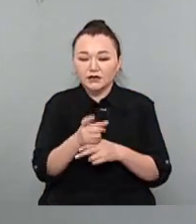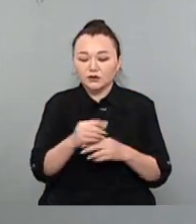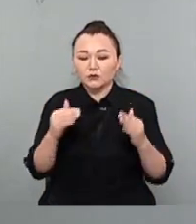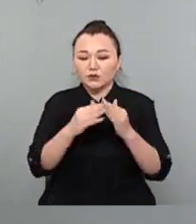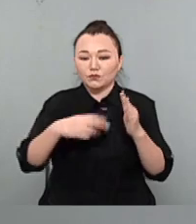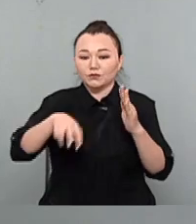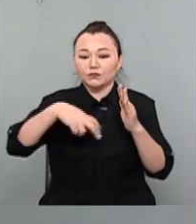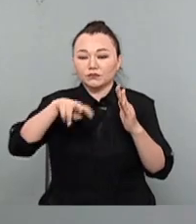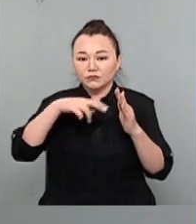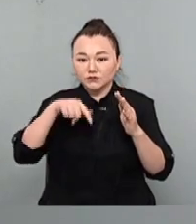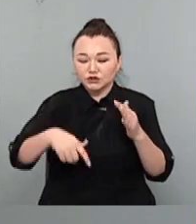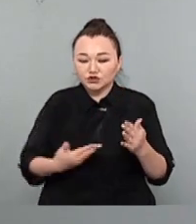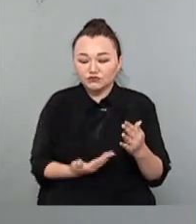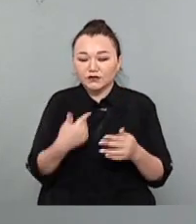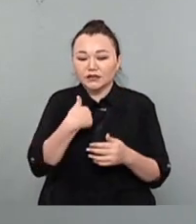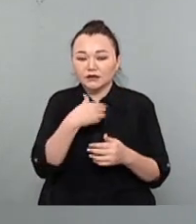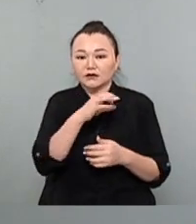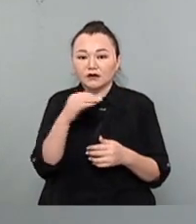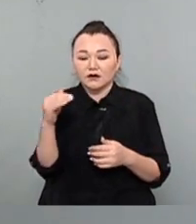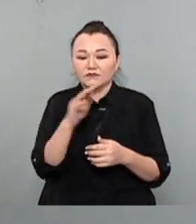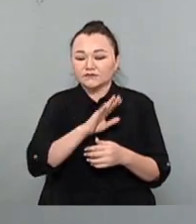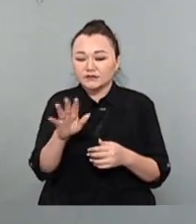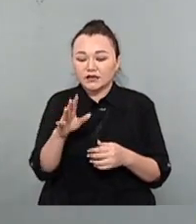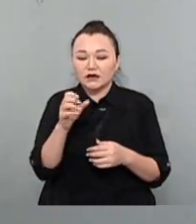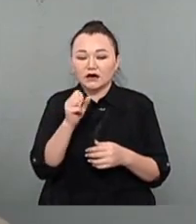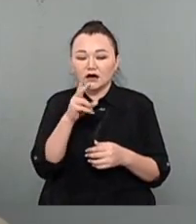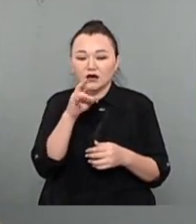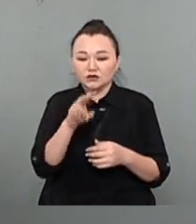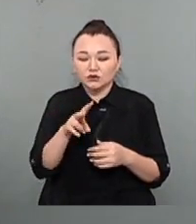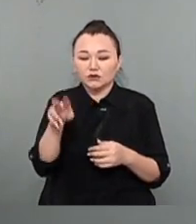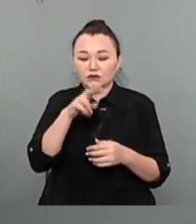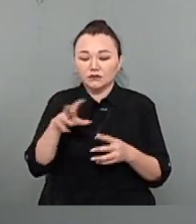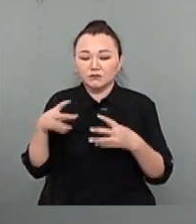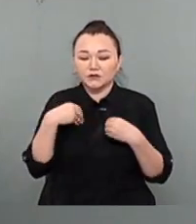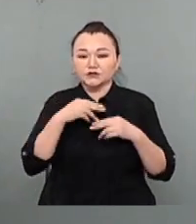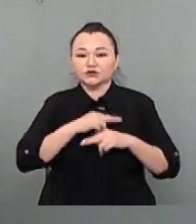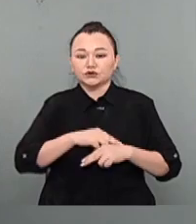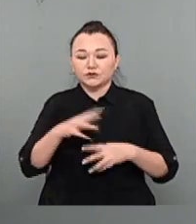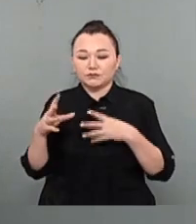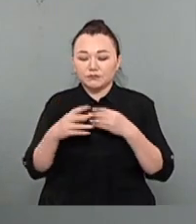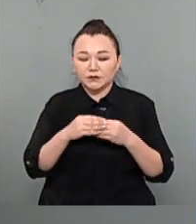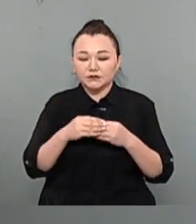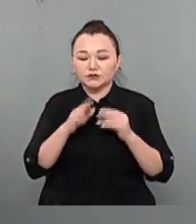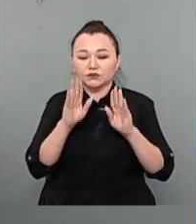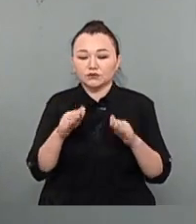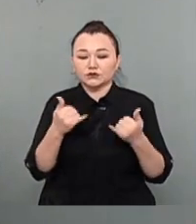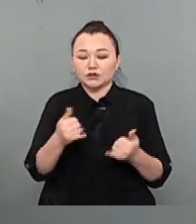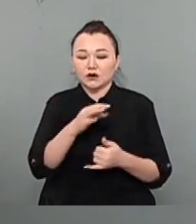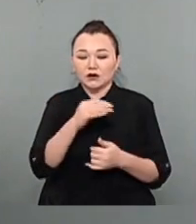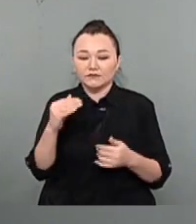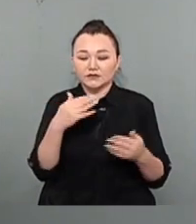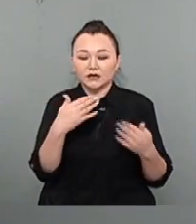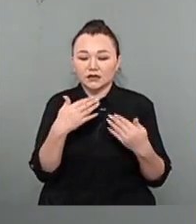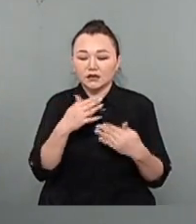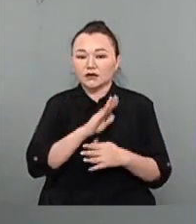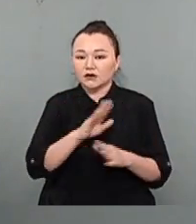жерді былай жаңағы ресми емес түрде ақжолдың подъезі деп айтады. Әріптестерімізбен қазір тек ресми қарым-қатынас